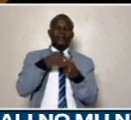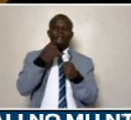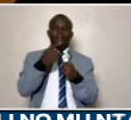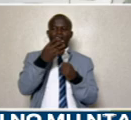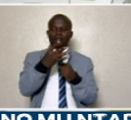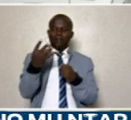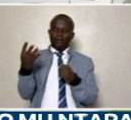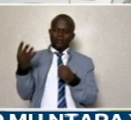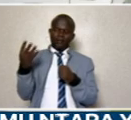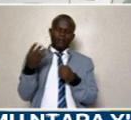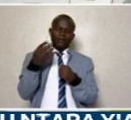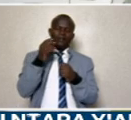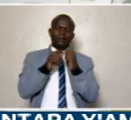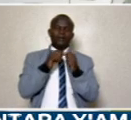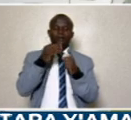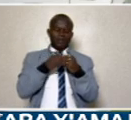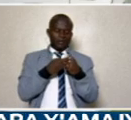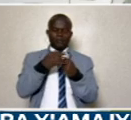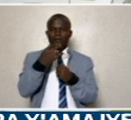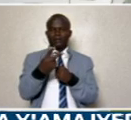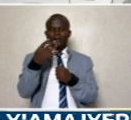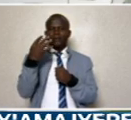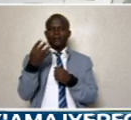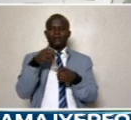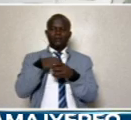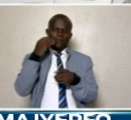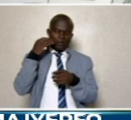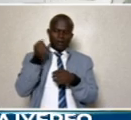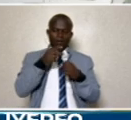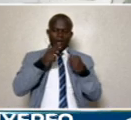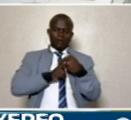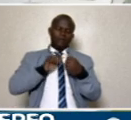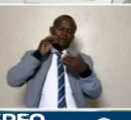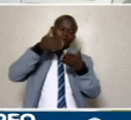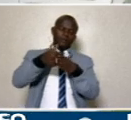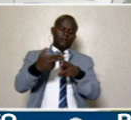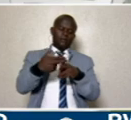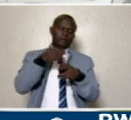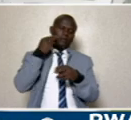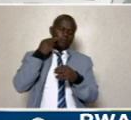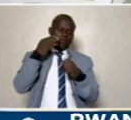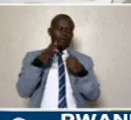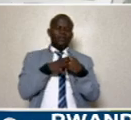9,144,000 n'abantu 824 mu kwezi kwa karindwi bakagera kuri